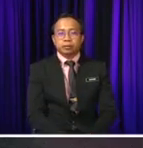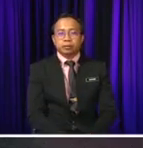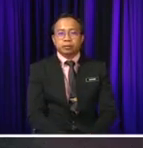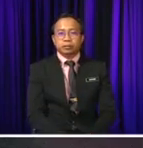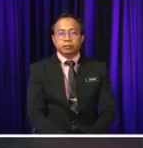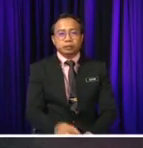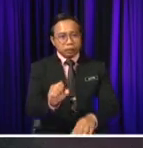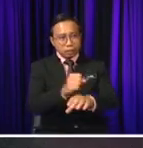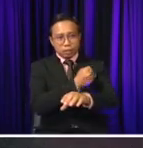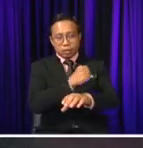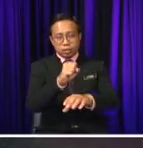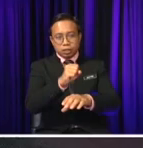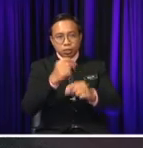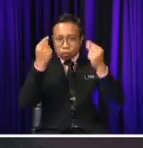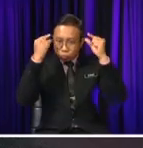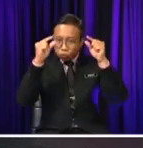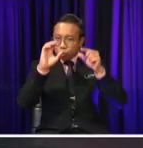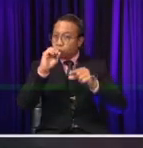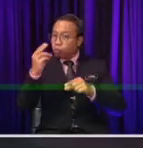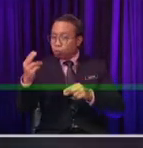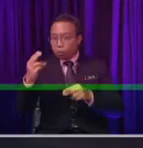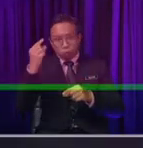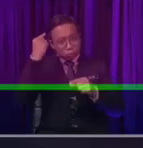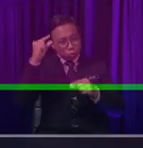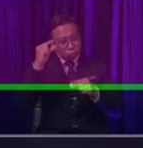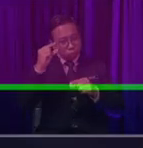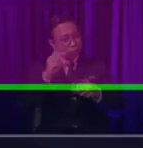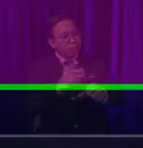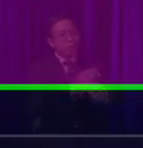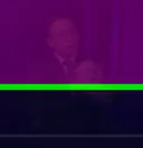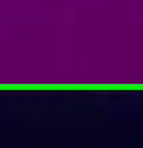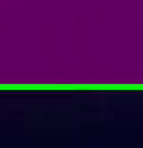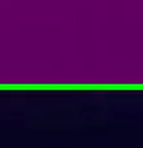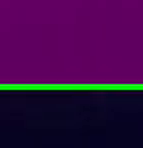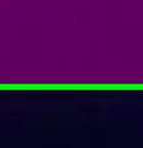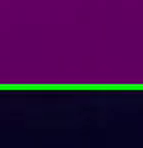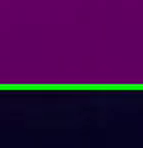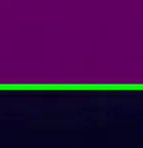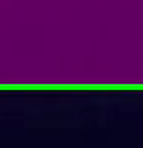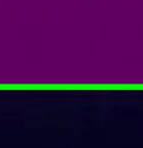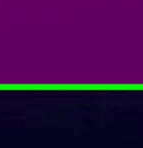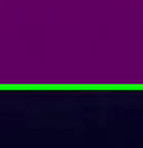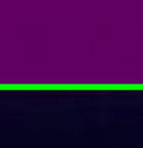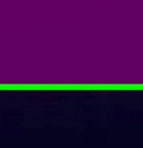sajak guru Oh guru Karya Agung Usman awal